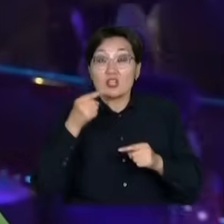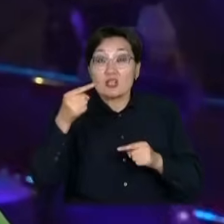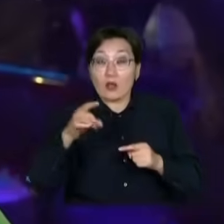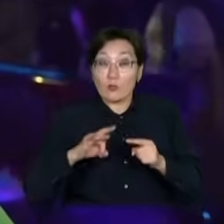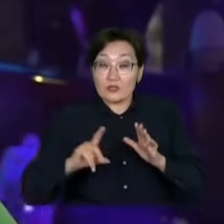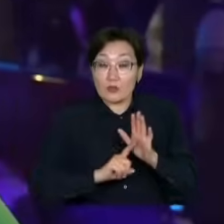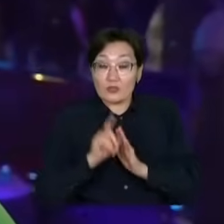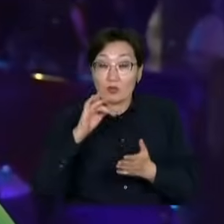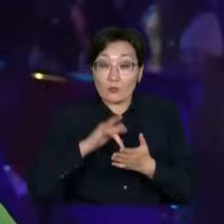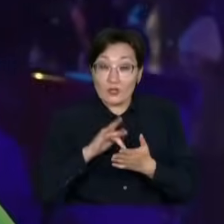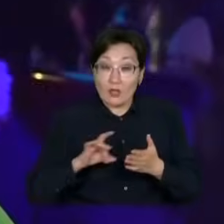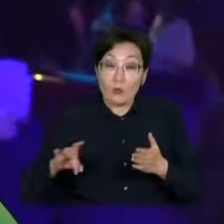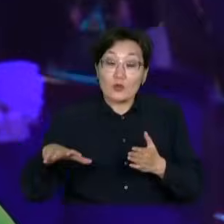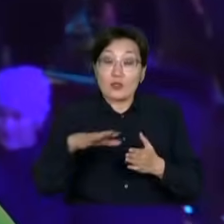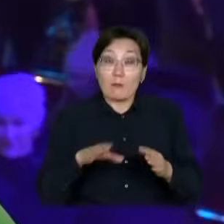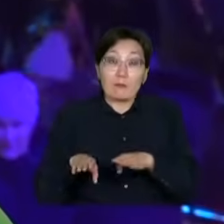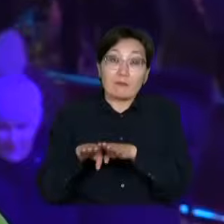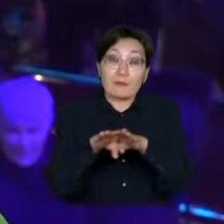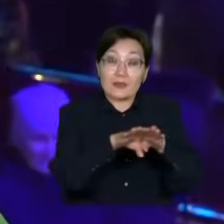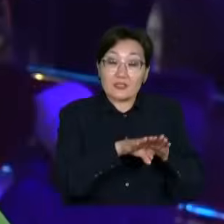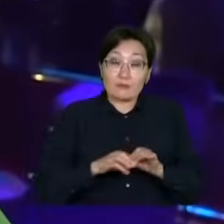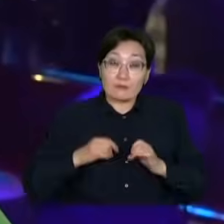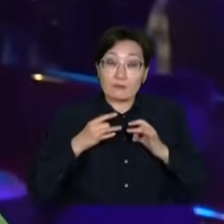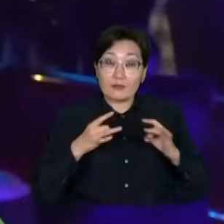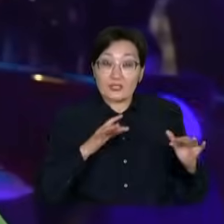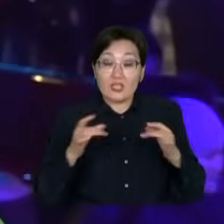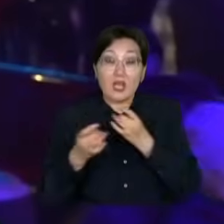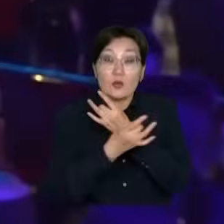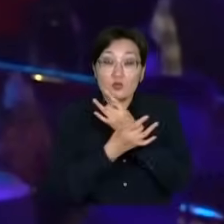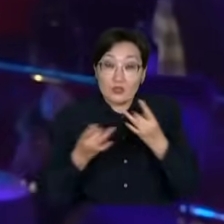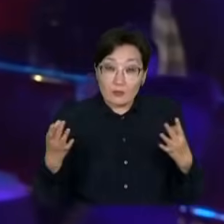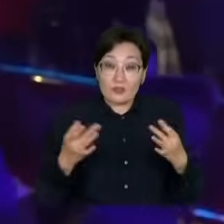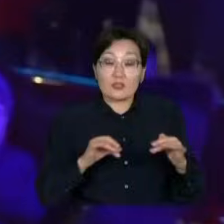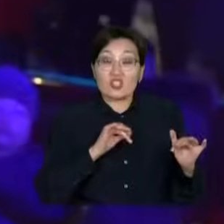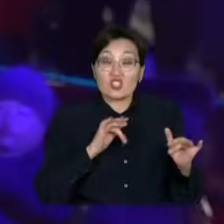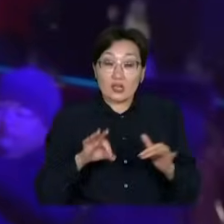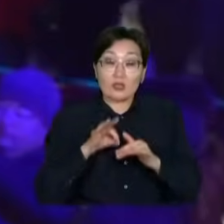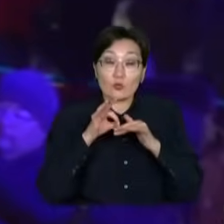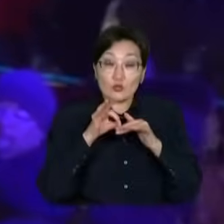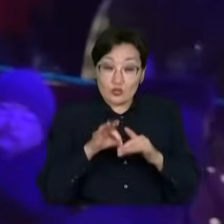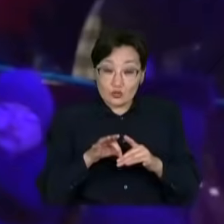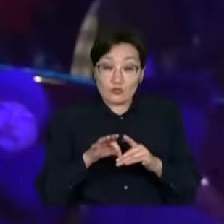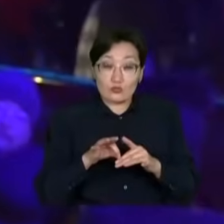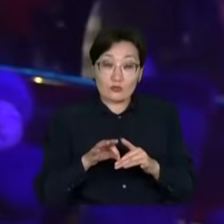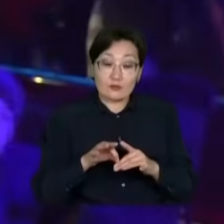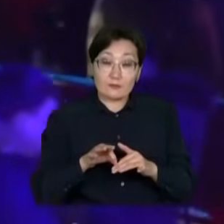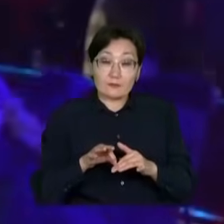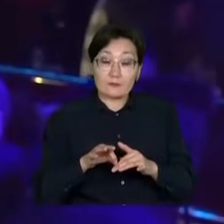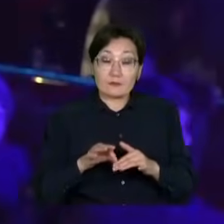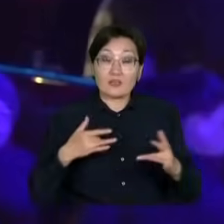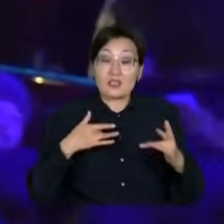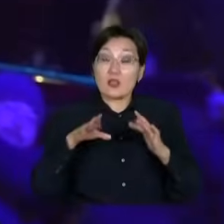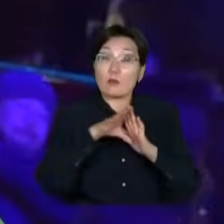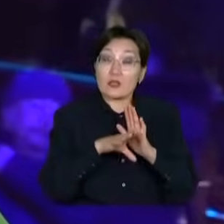бастап, орталық аудандарда да бірдей мерекелік мәдени құндылықтарды жаңағы концерттердің